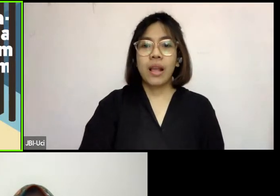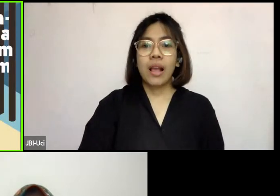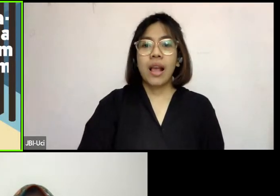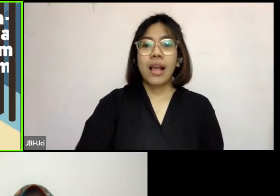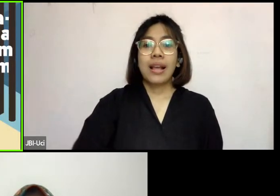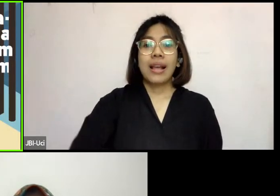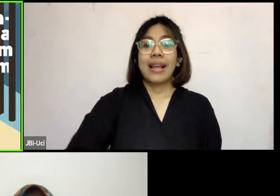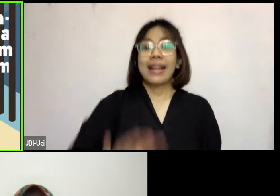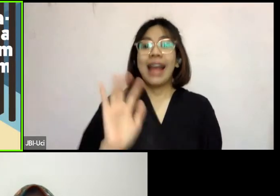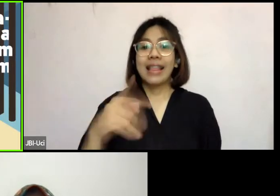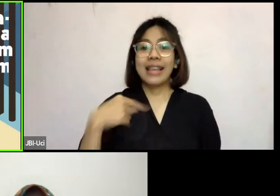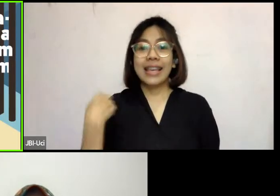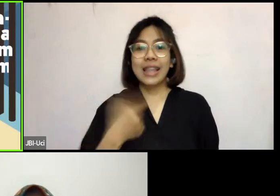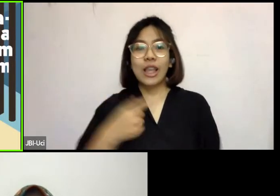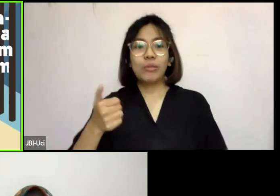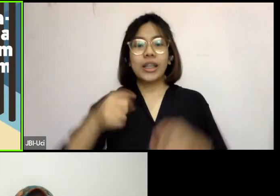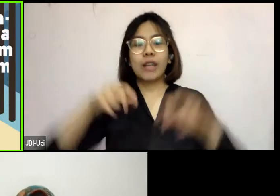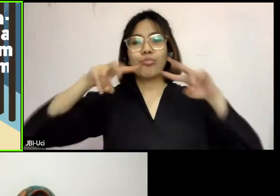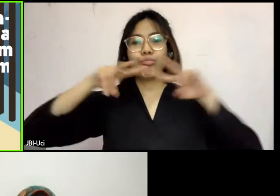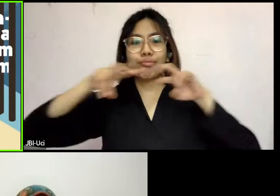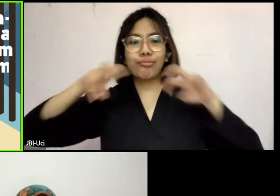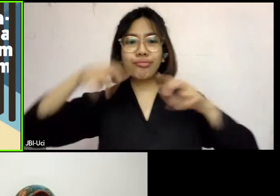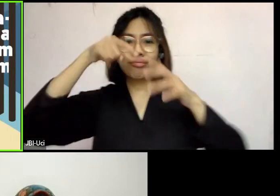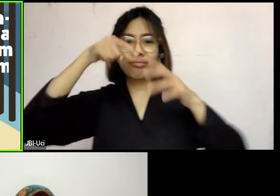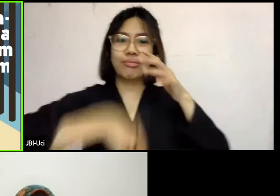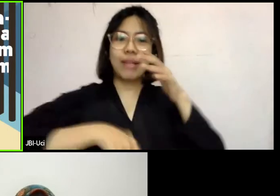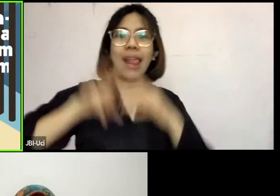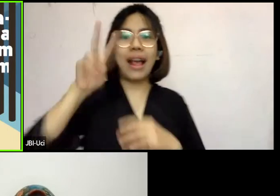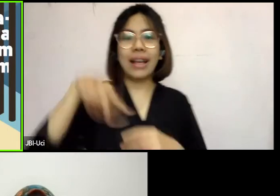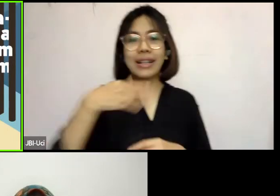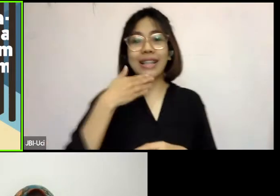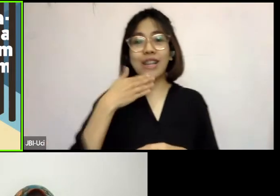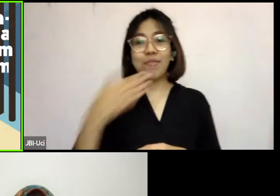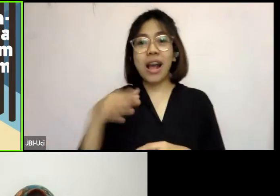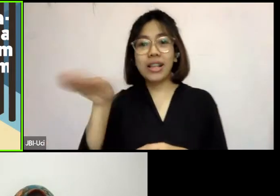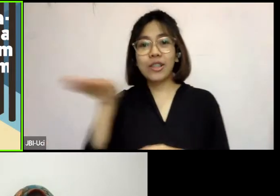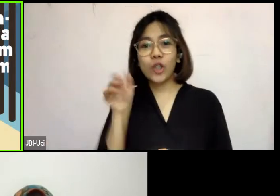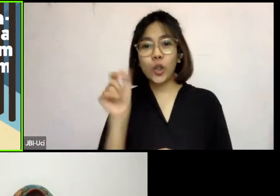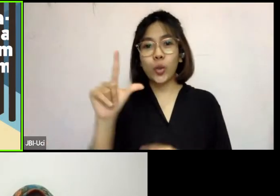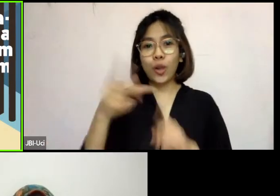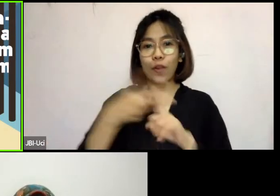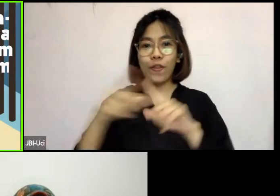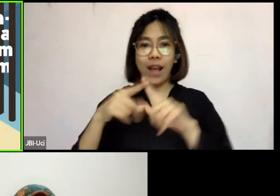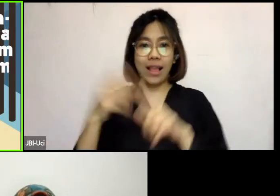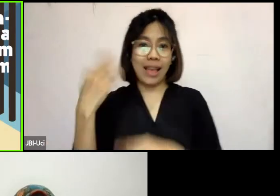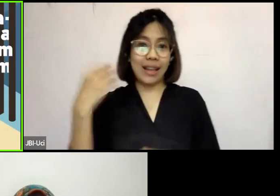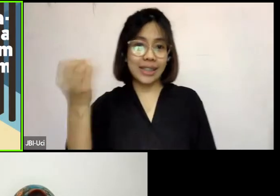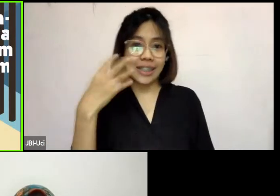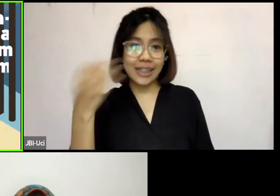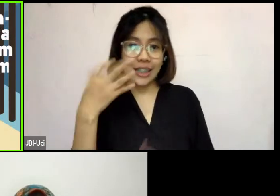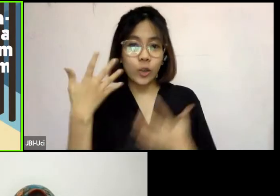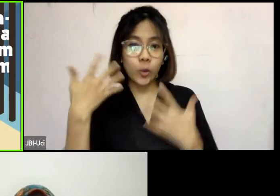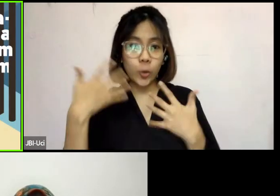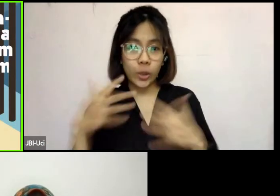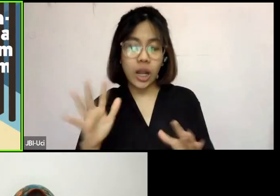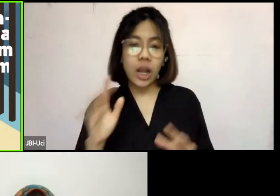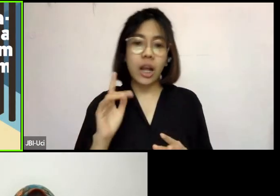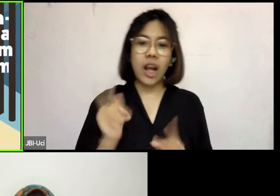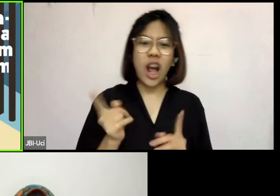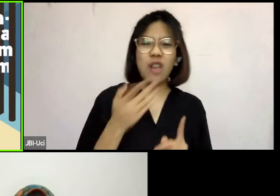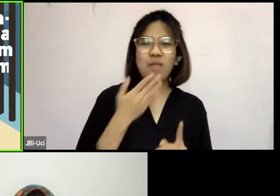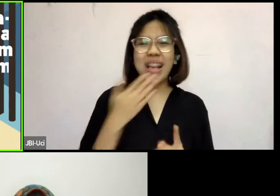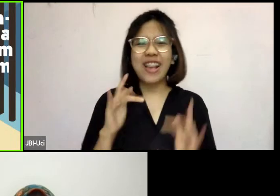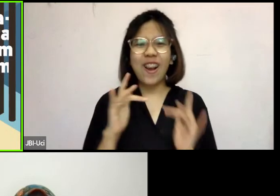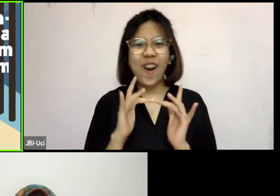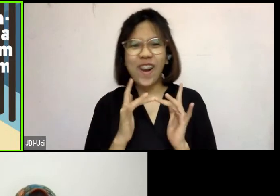ketika sesi tanya-jawab lagi Terima kasih Mbak Zulfa kalau tidak online Biasanya kita